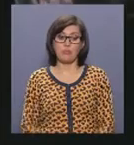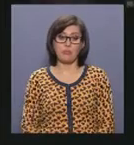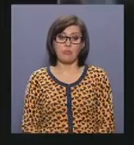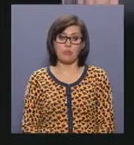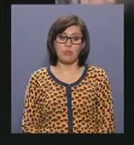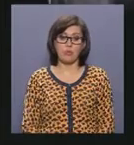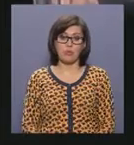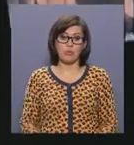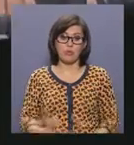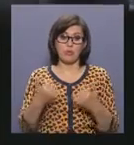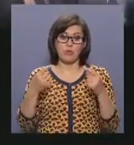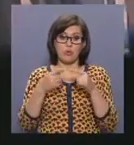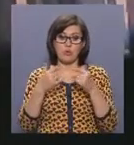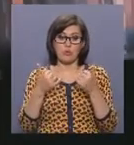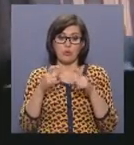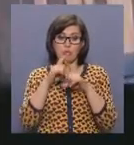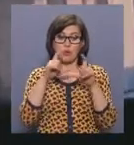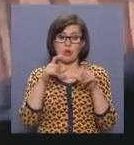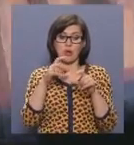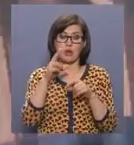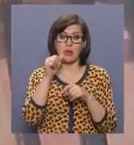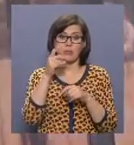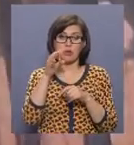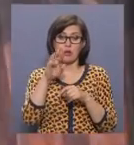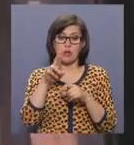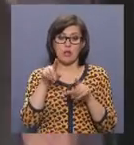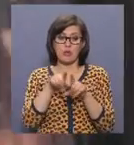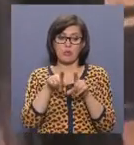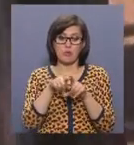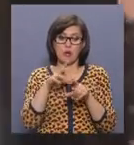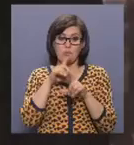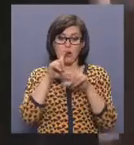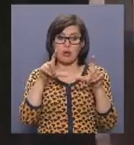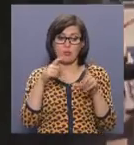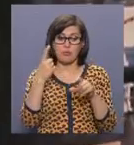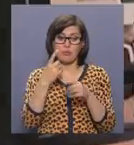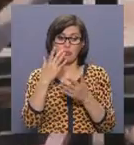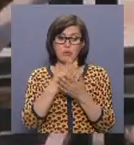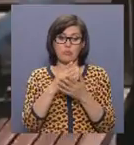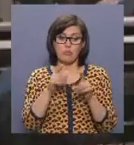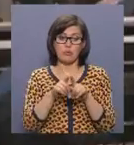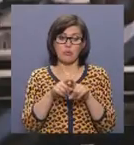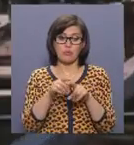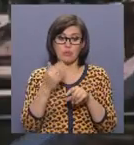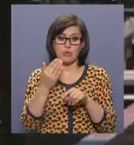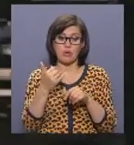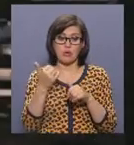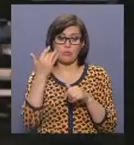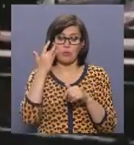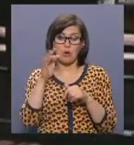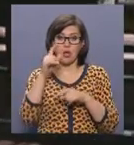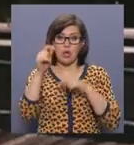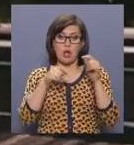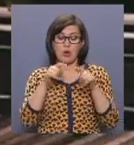Я сейчас нахожусь конкретно в здании Капитолия. Капитолиядағы ғимараттардың біріндем. Ақштың